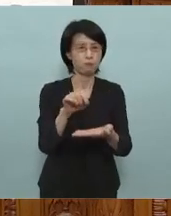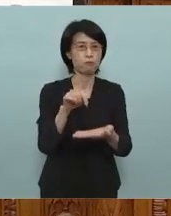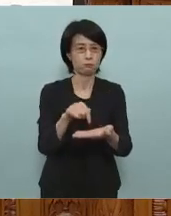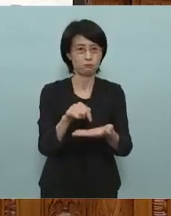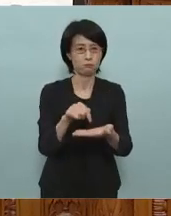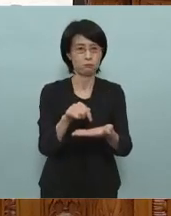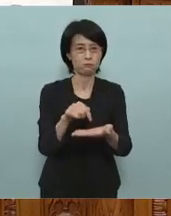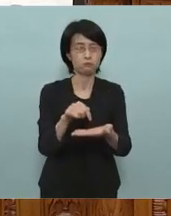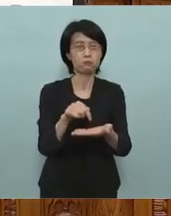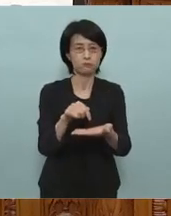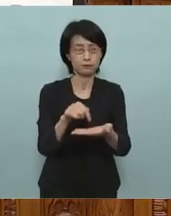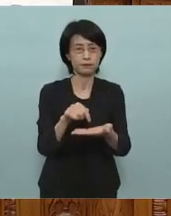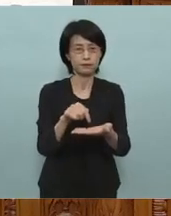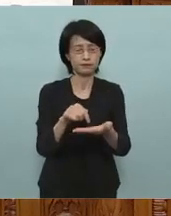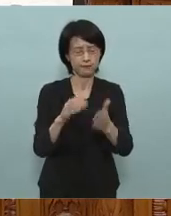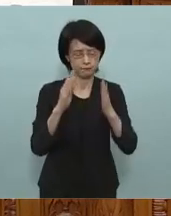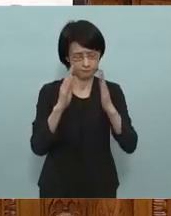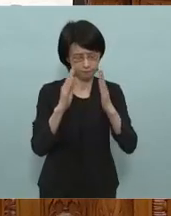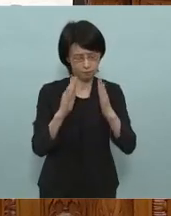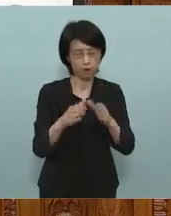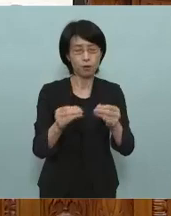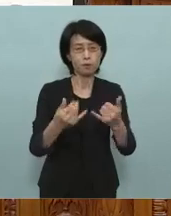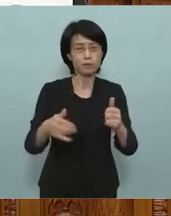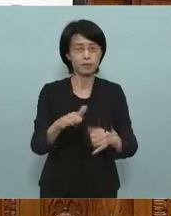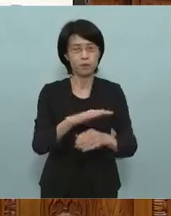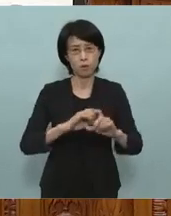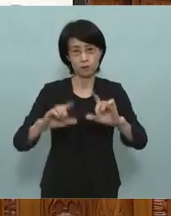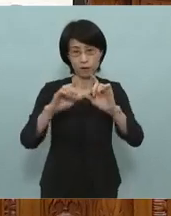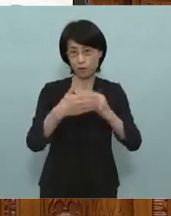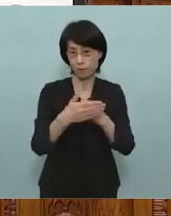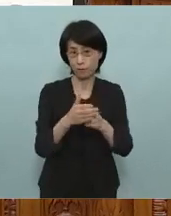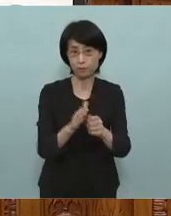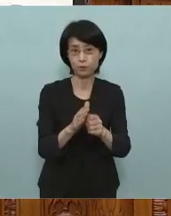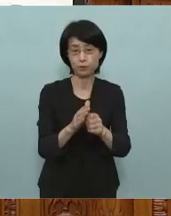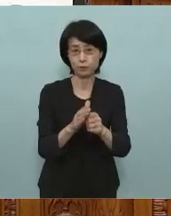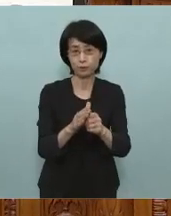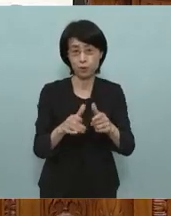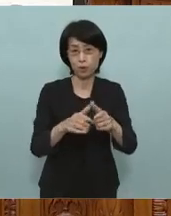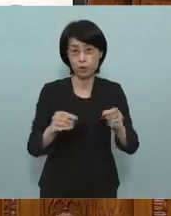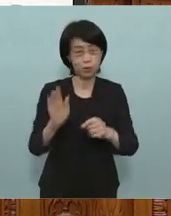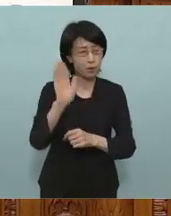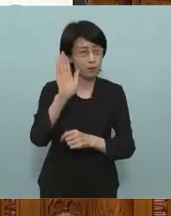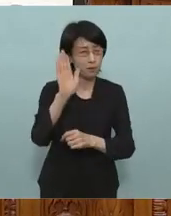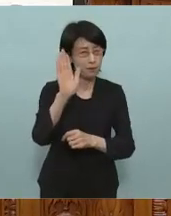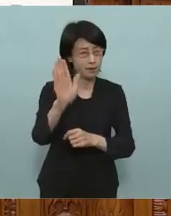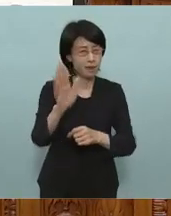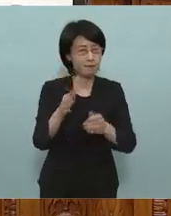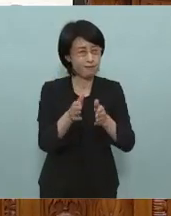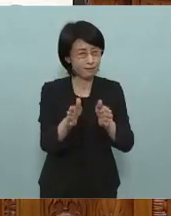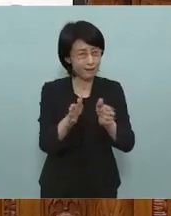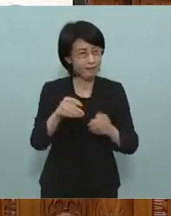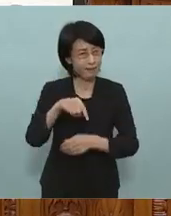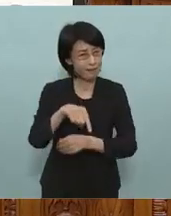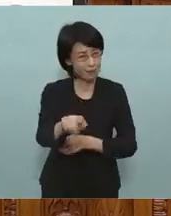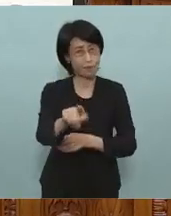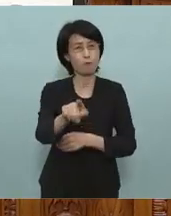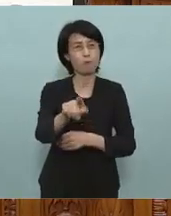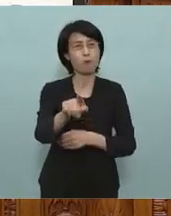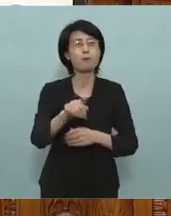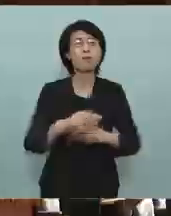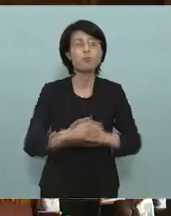ます全力で国民の暮らしを守りこの国の未来を切り開いていこうではありません